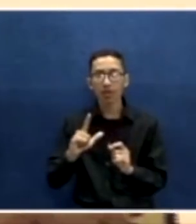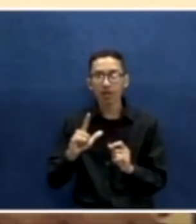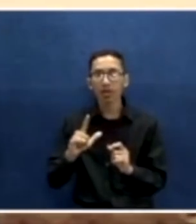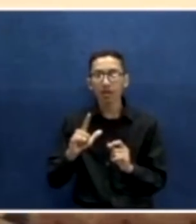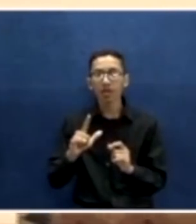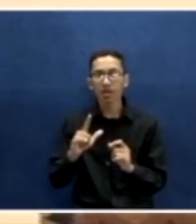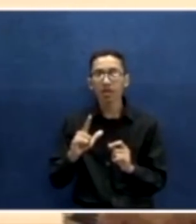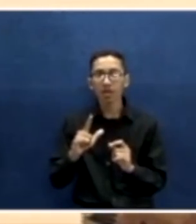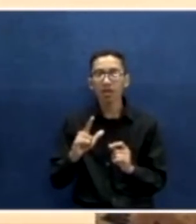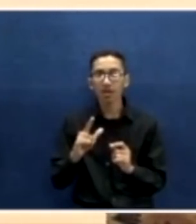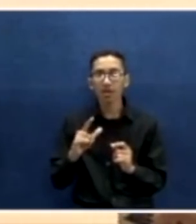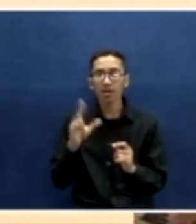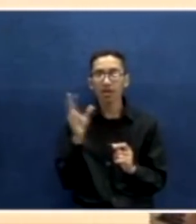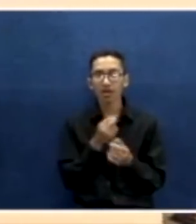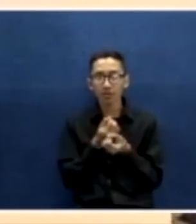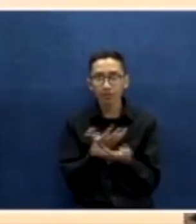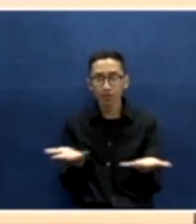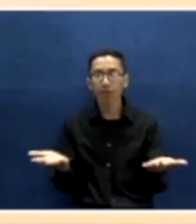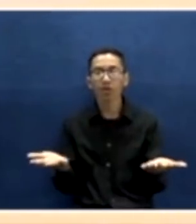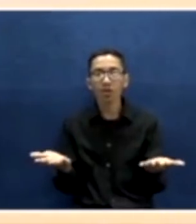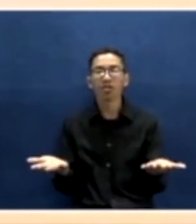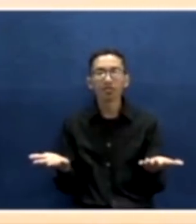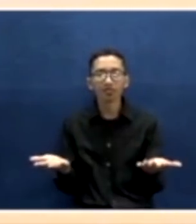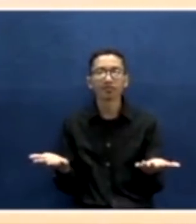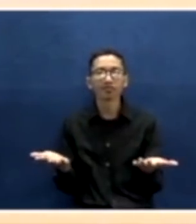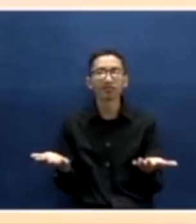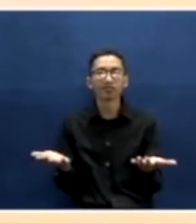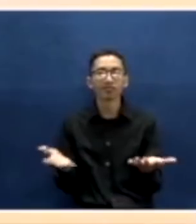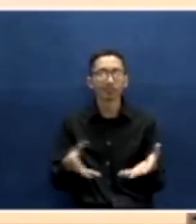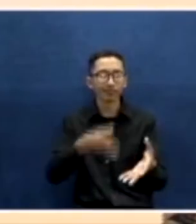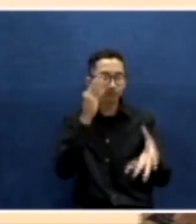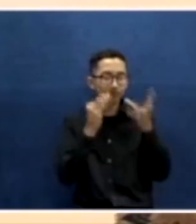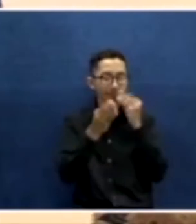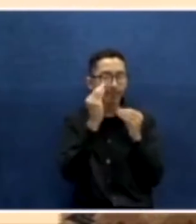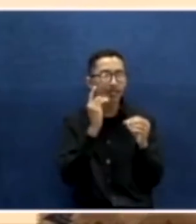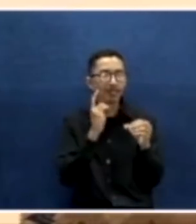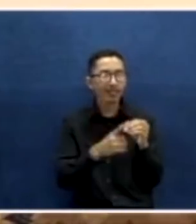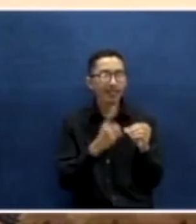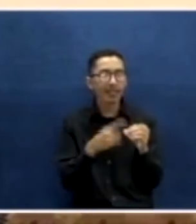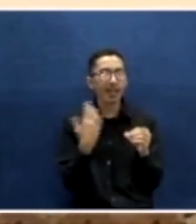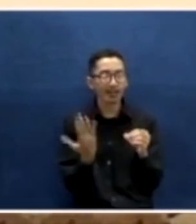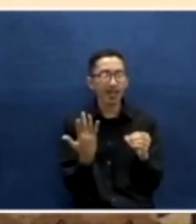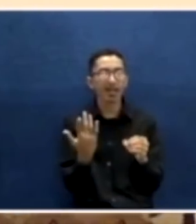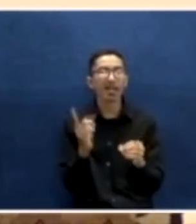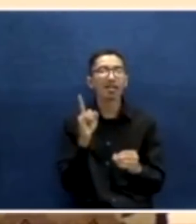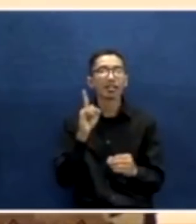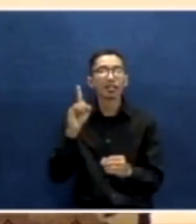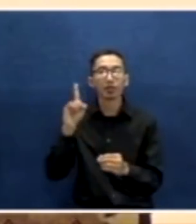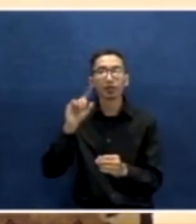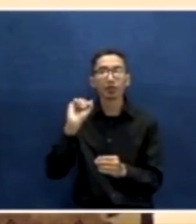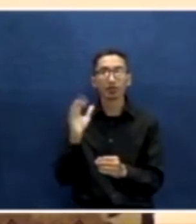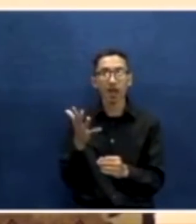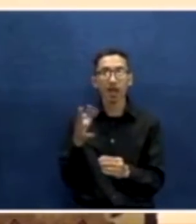intinya itu yang mana Hai coba Segala sesuatu pasti ada Intinya satu juta hadits yang pernah dihafalkan oleh